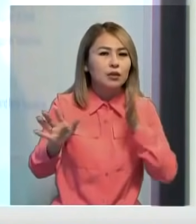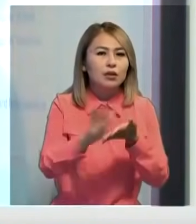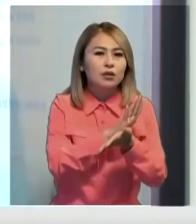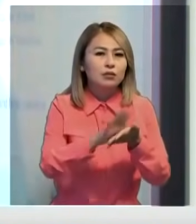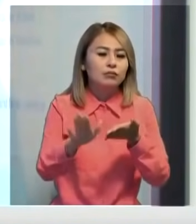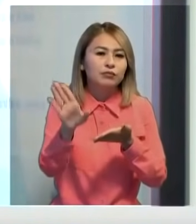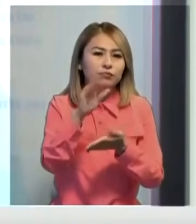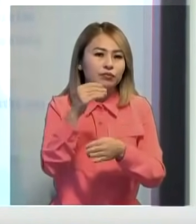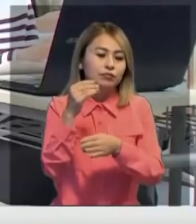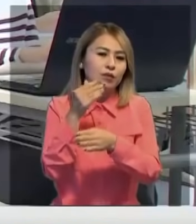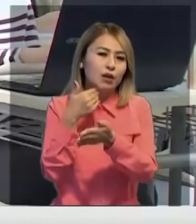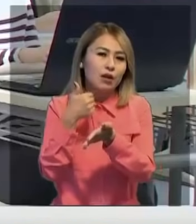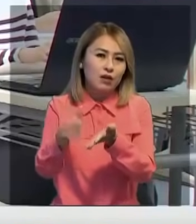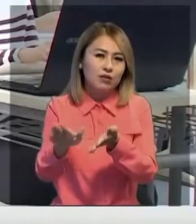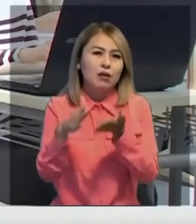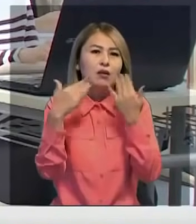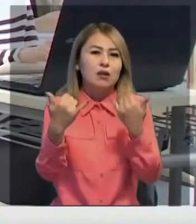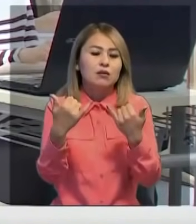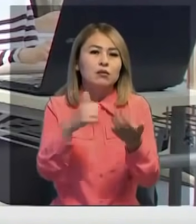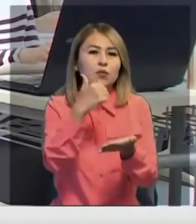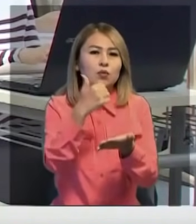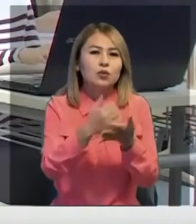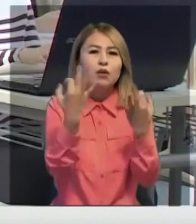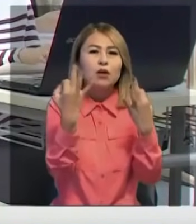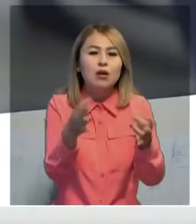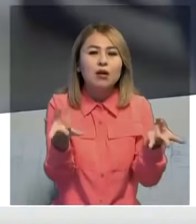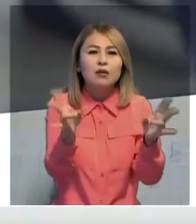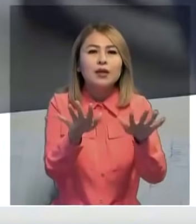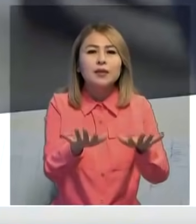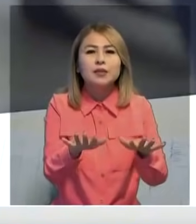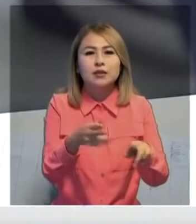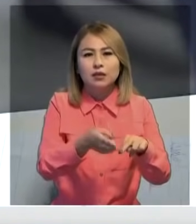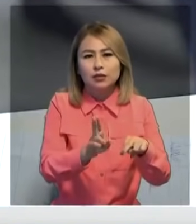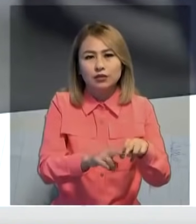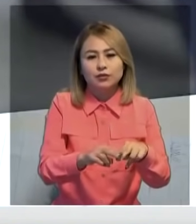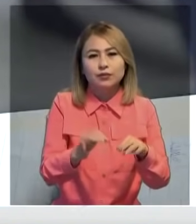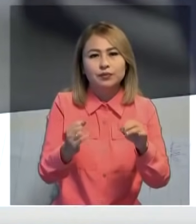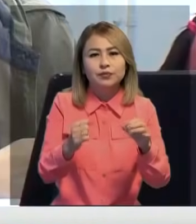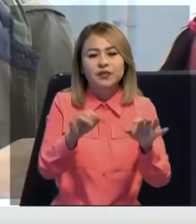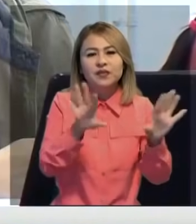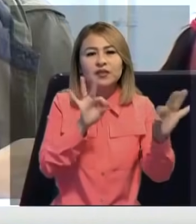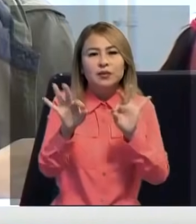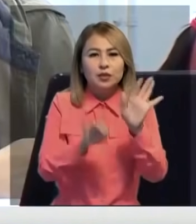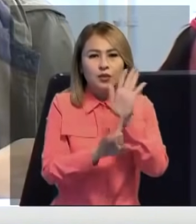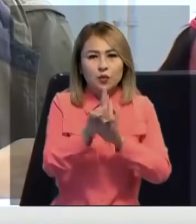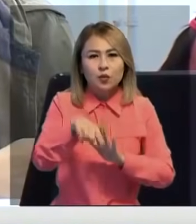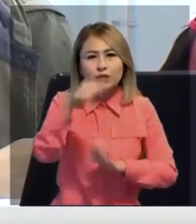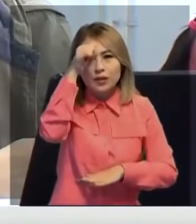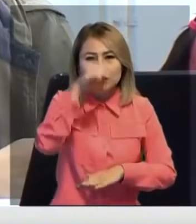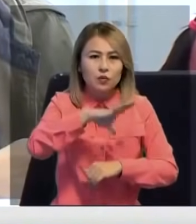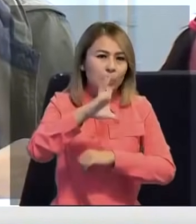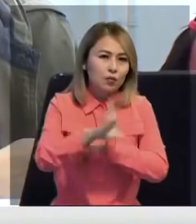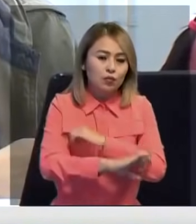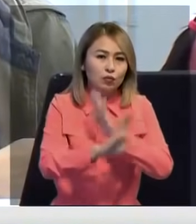адам магистратура грантын кері қайтарған көрінеді. Қазір бос қалған білім гранттарына мониторинг жүргізіліп жатыр. Нәтижесі осы